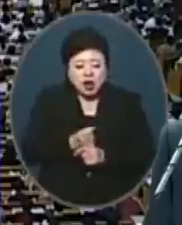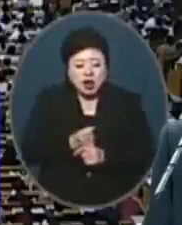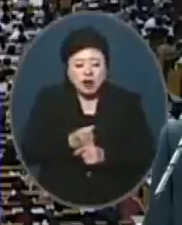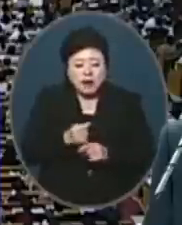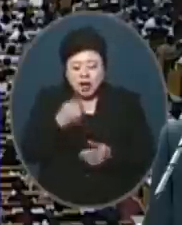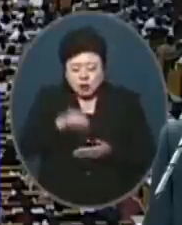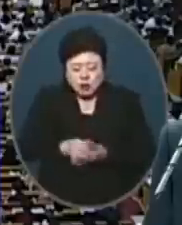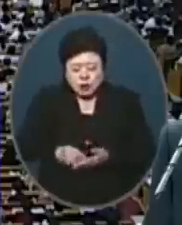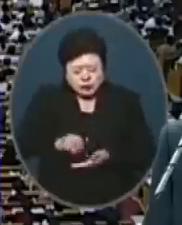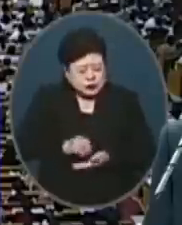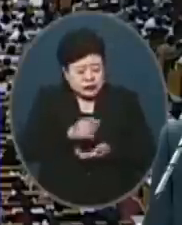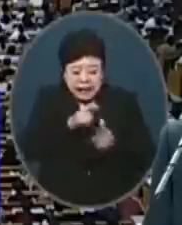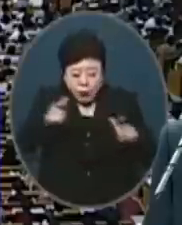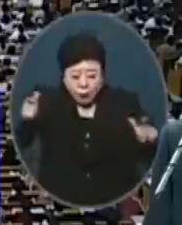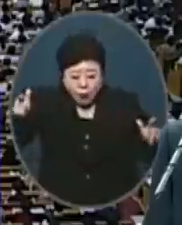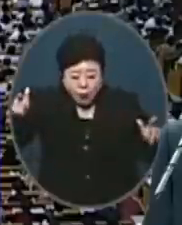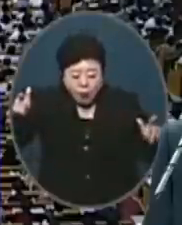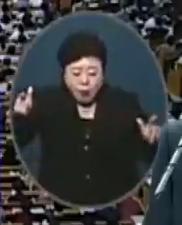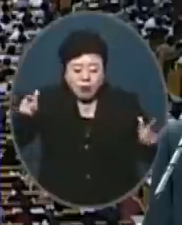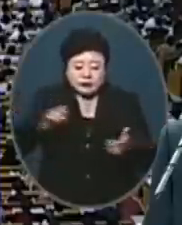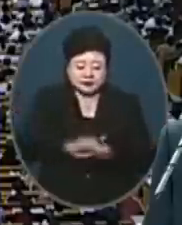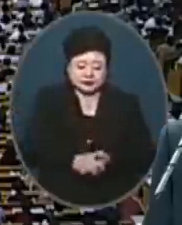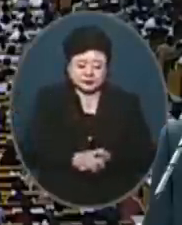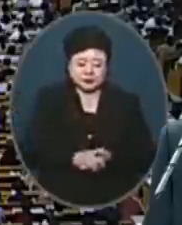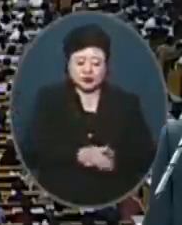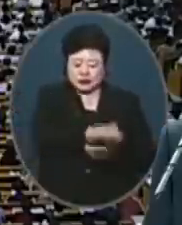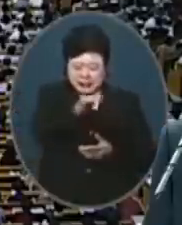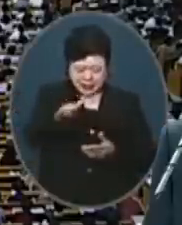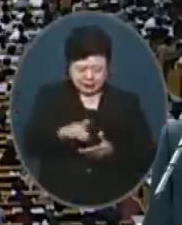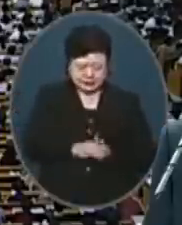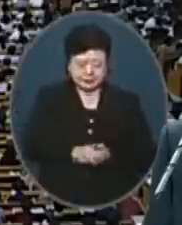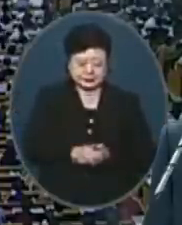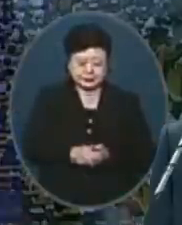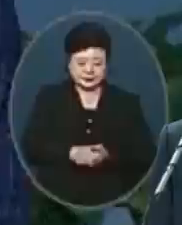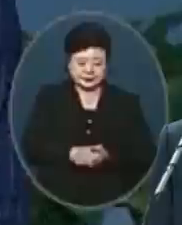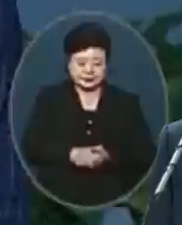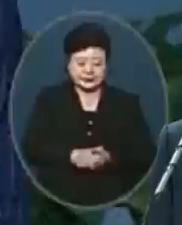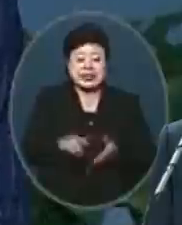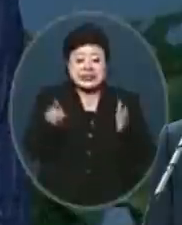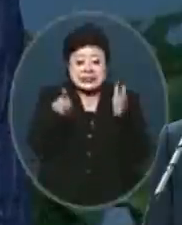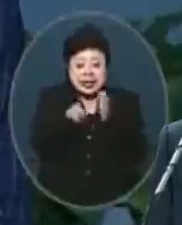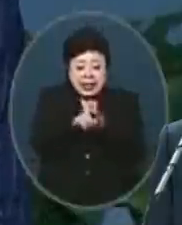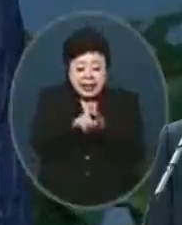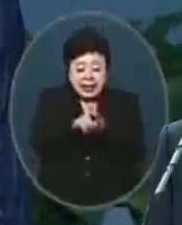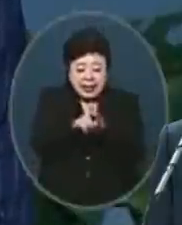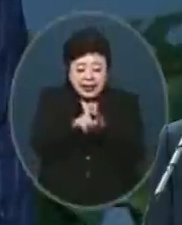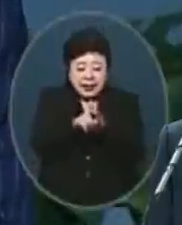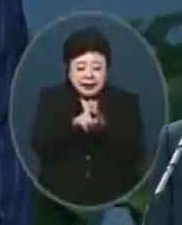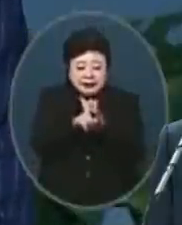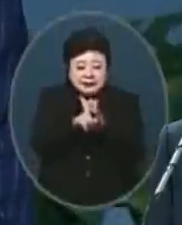돌에 부딪히지 않게 하시려다. 우리가 신앙의